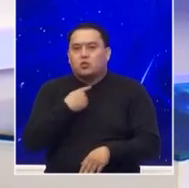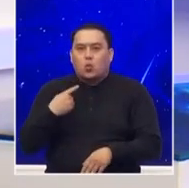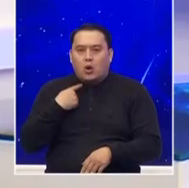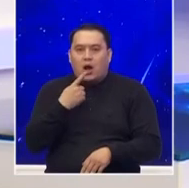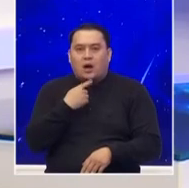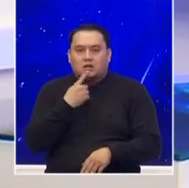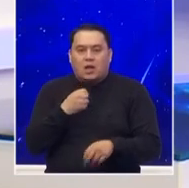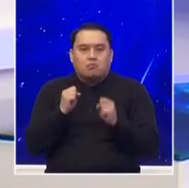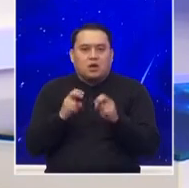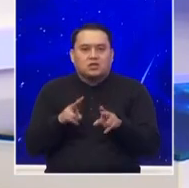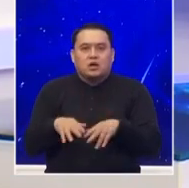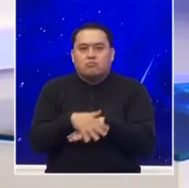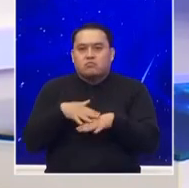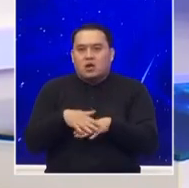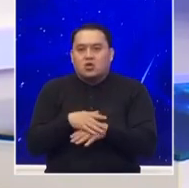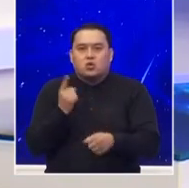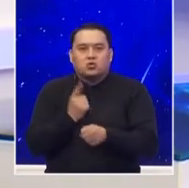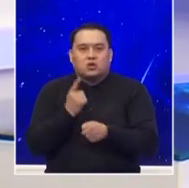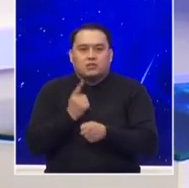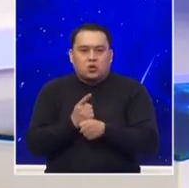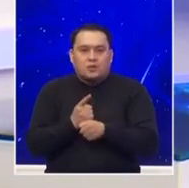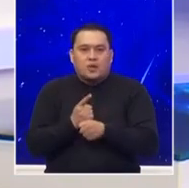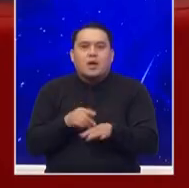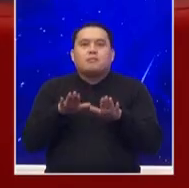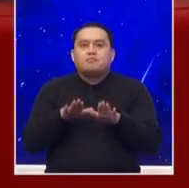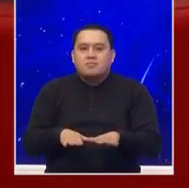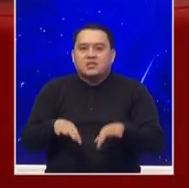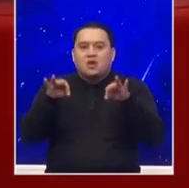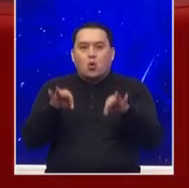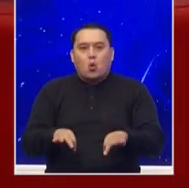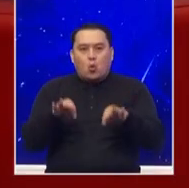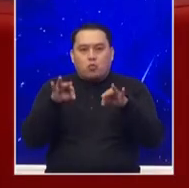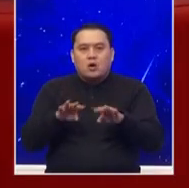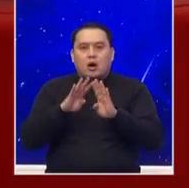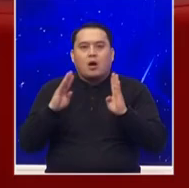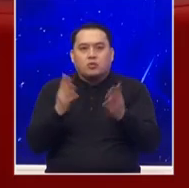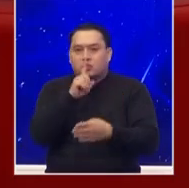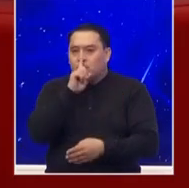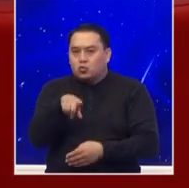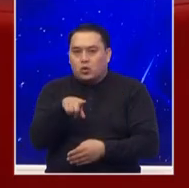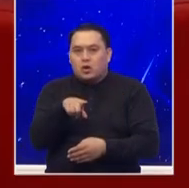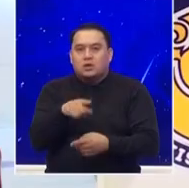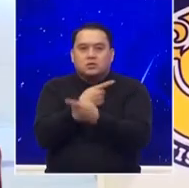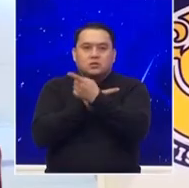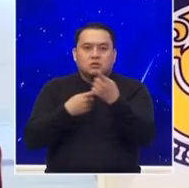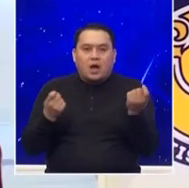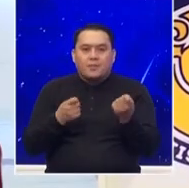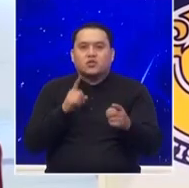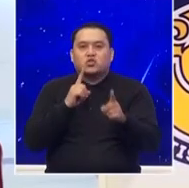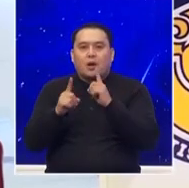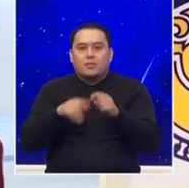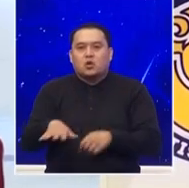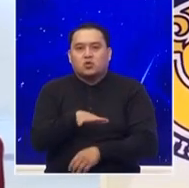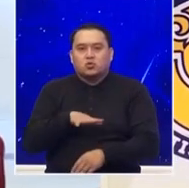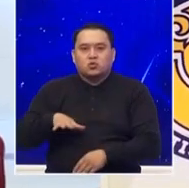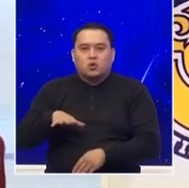в красной, массовые скопления людей недопустимы. Кроме того, места для купания оборудоваться не будут. Об этом заявили в ходе брифинга на